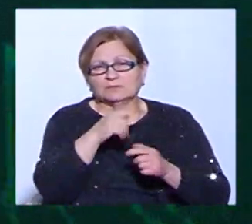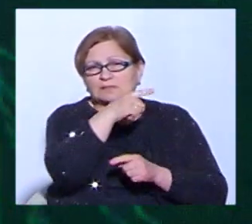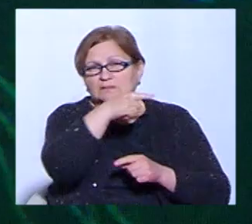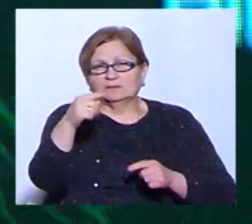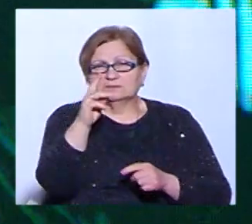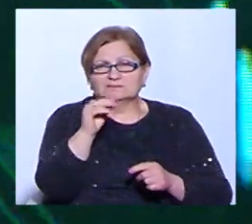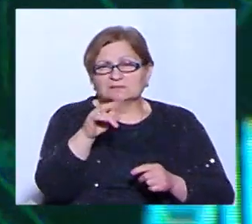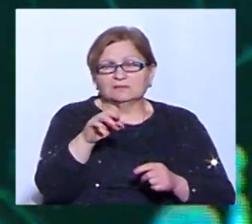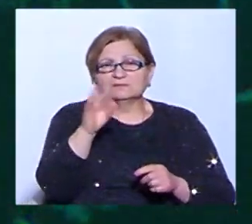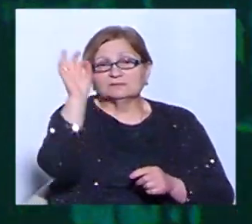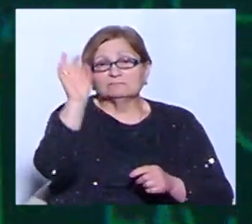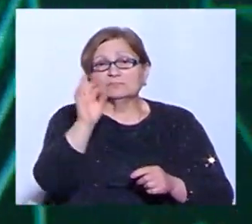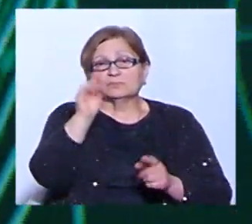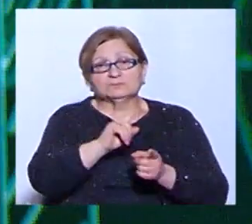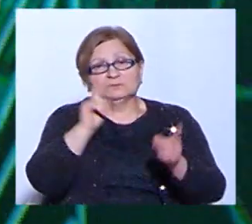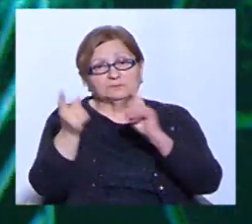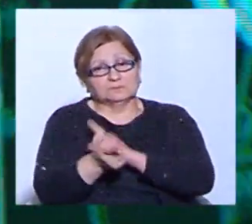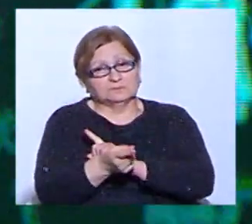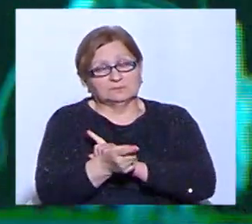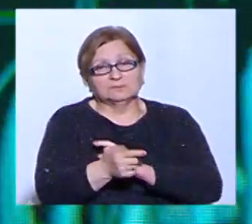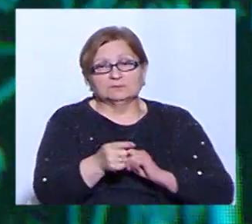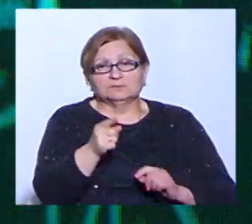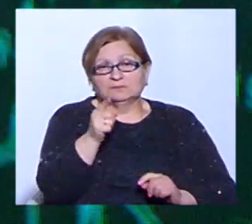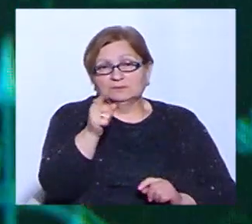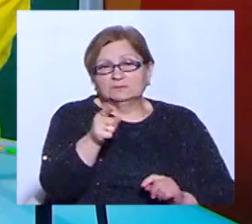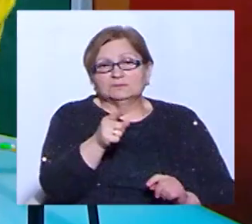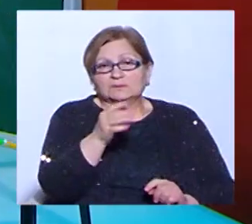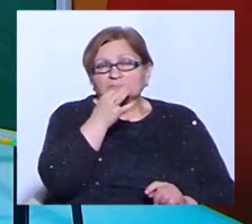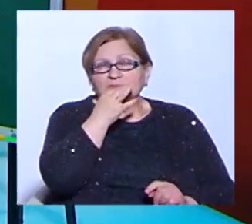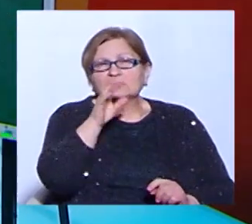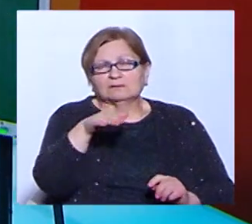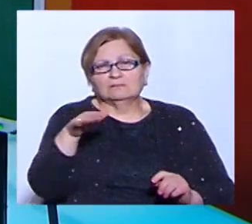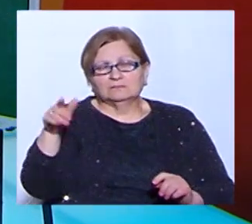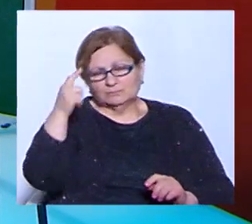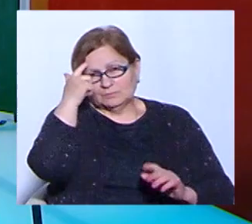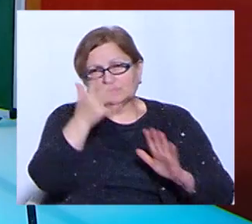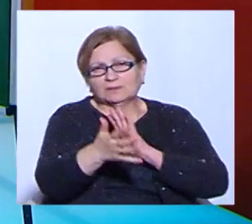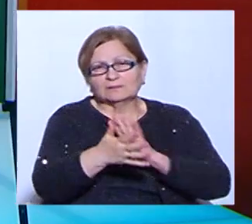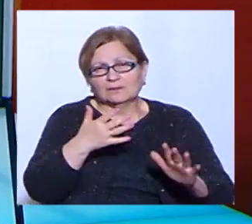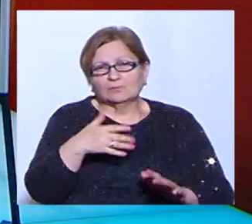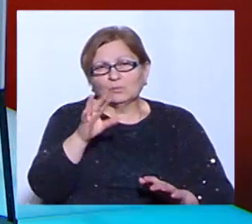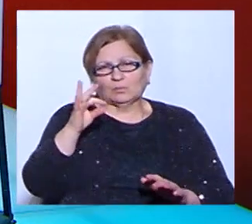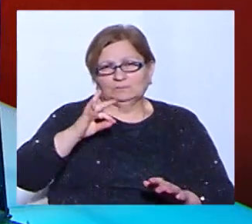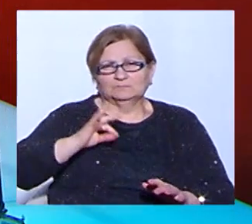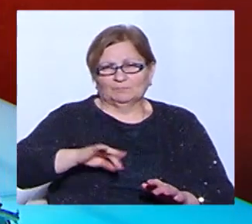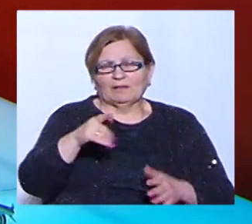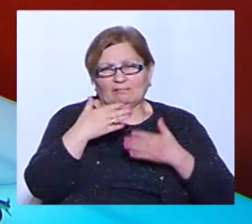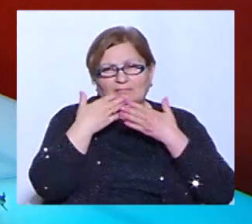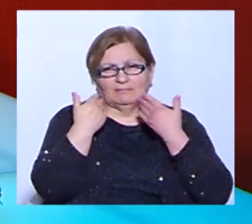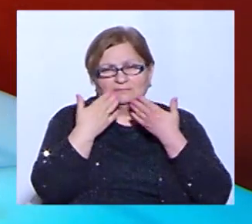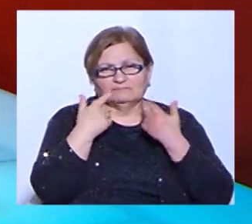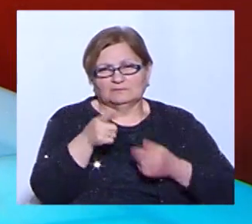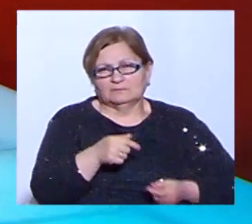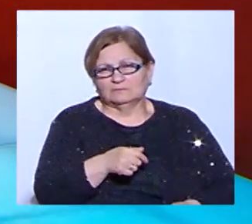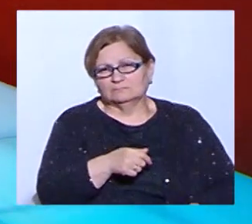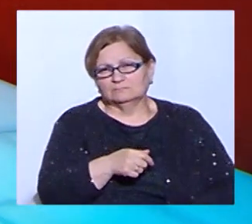წარმოვადგინოთ პროცენტის სახით. ეს უფრო უნივერსალური გზა და დროთა განმავლობაში მიხვდებით, რატო არის ეს უფრო მეტად მარტივი და